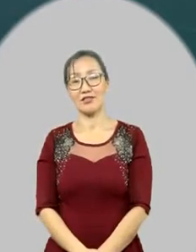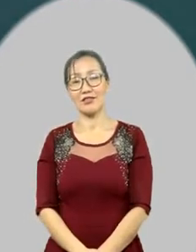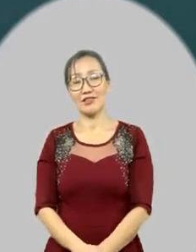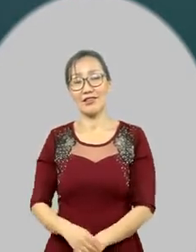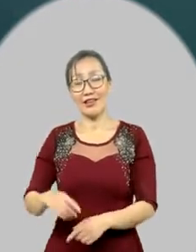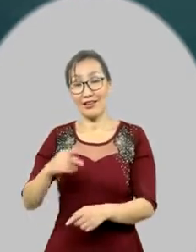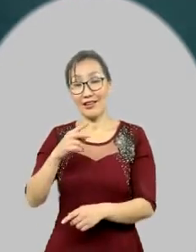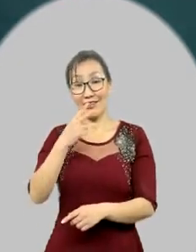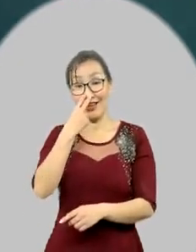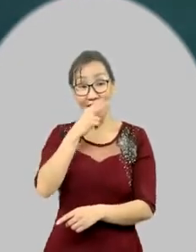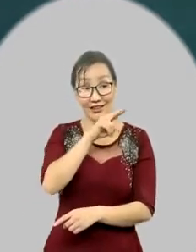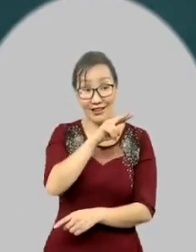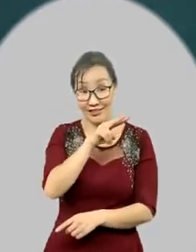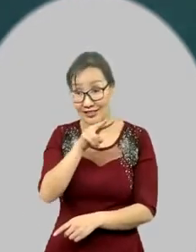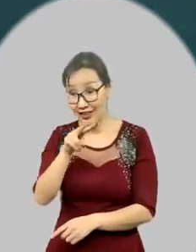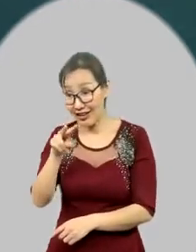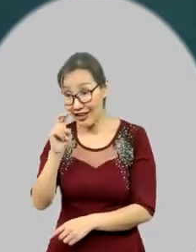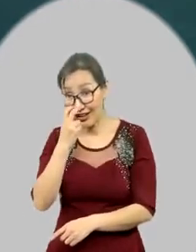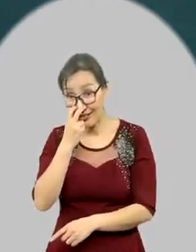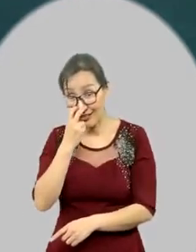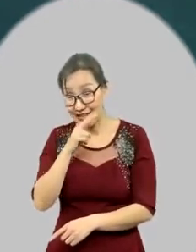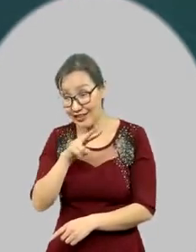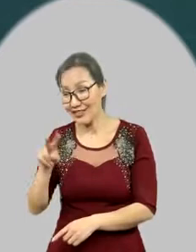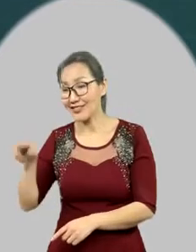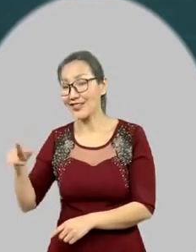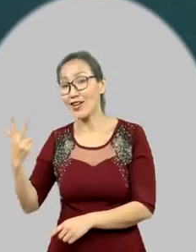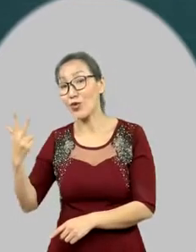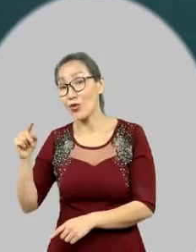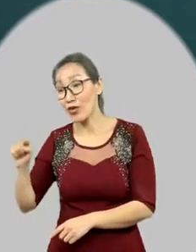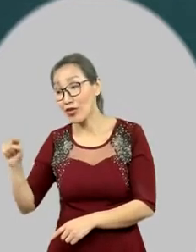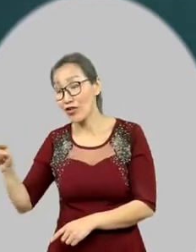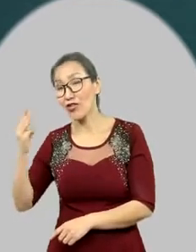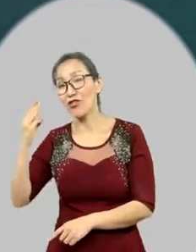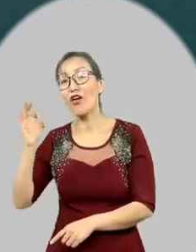Энэ дараалыг ажиглаад дараагийн 3 тоог олъё.